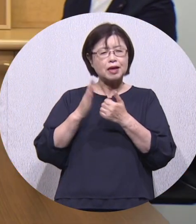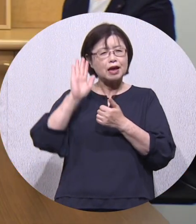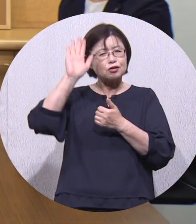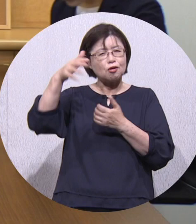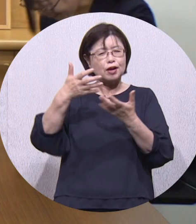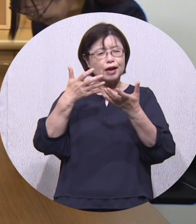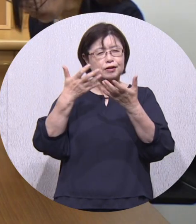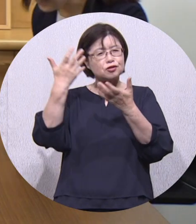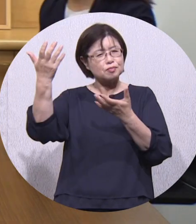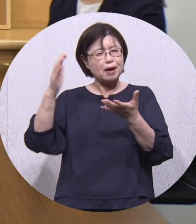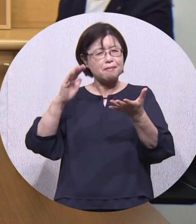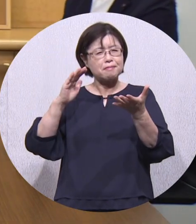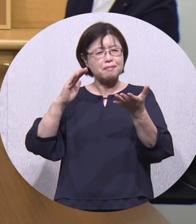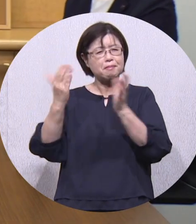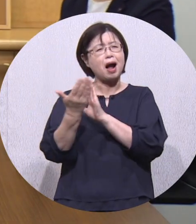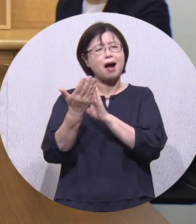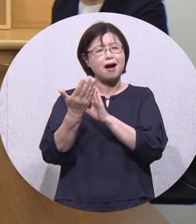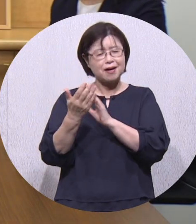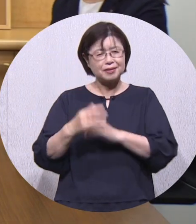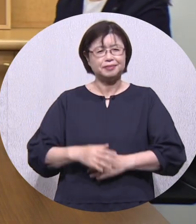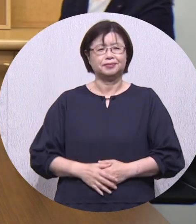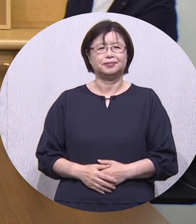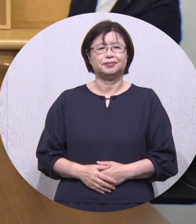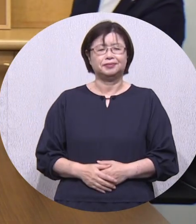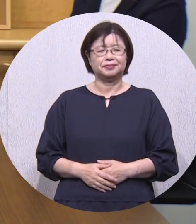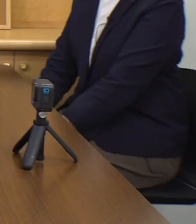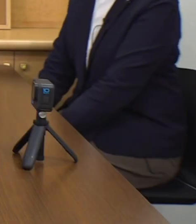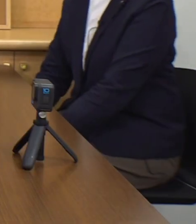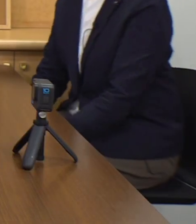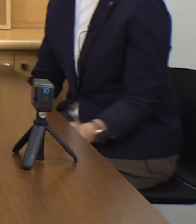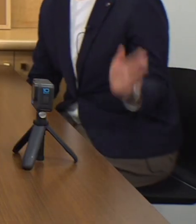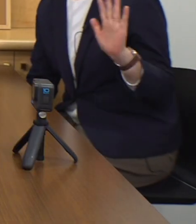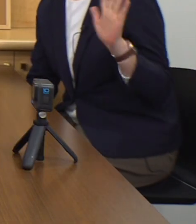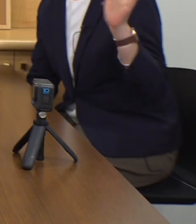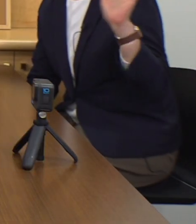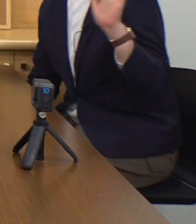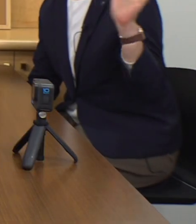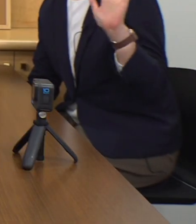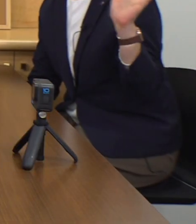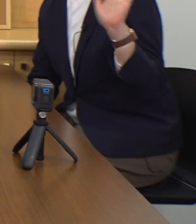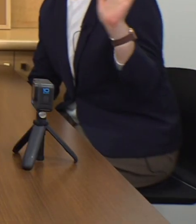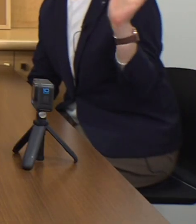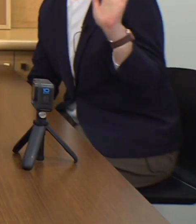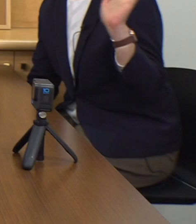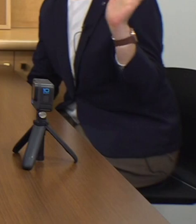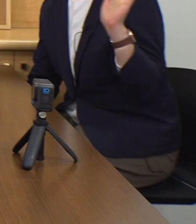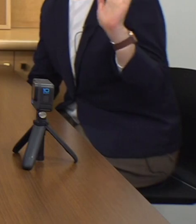どうもありがとうございました。 ありがとうございました。 それでは次回もご覧ください。